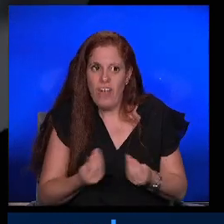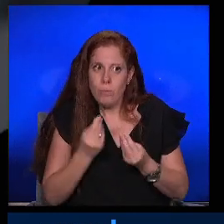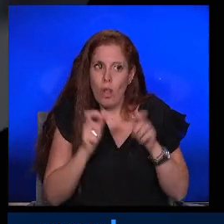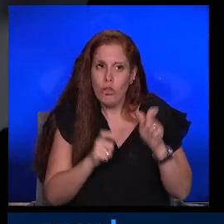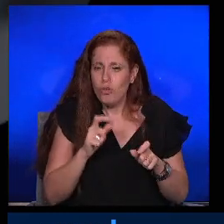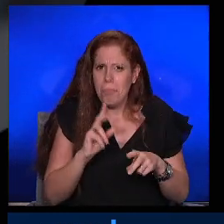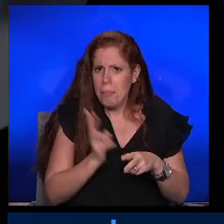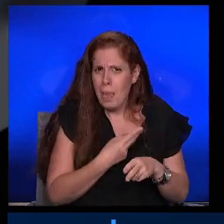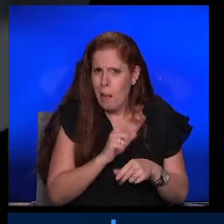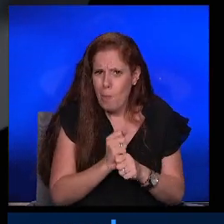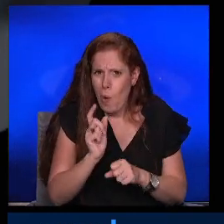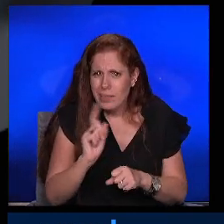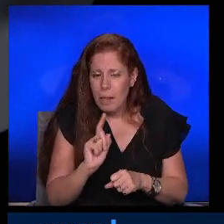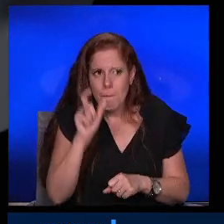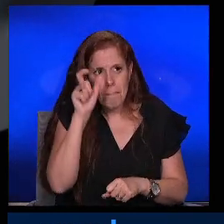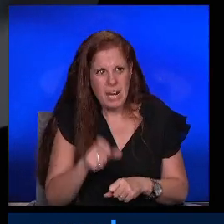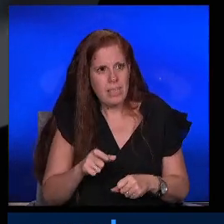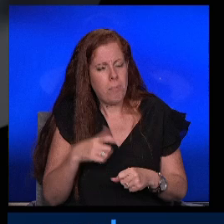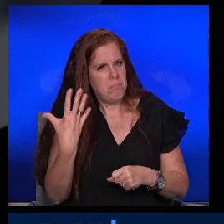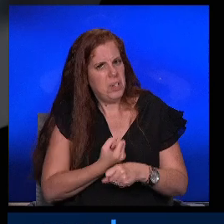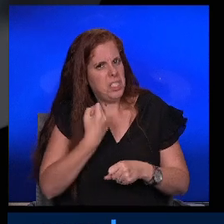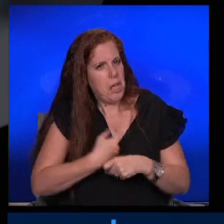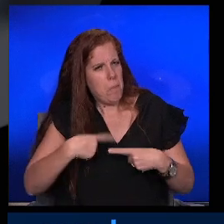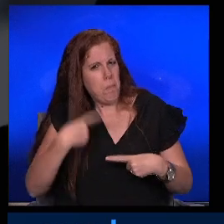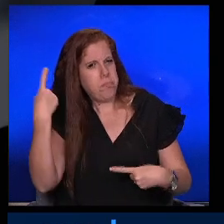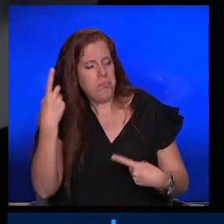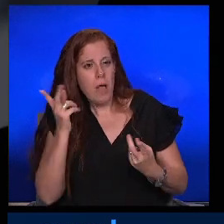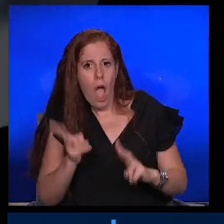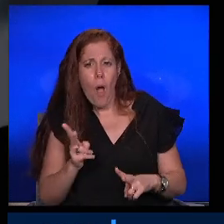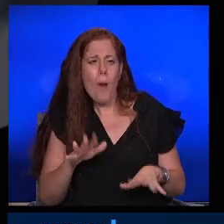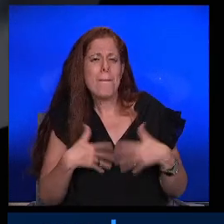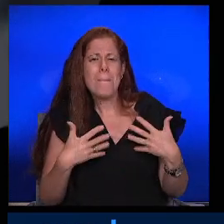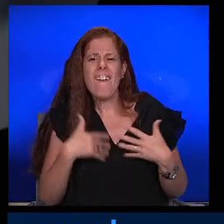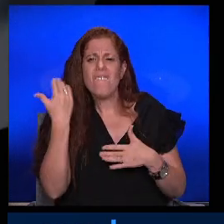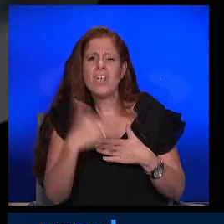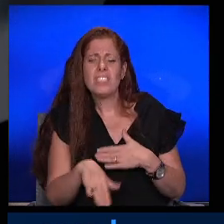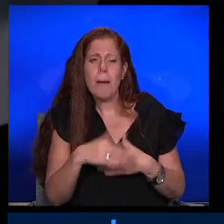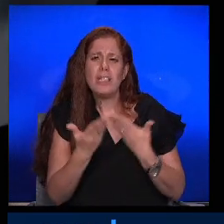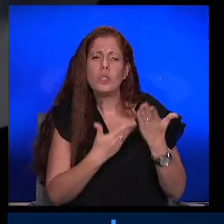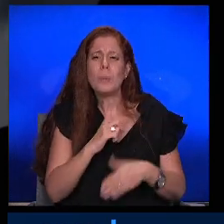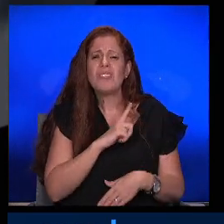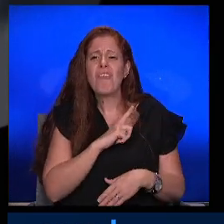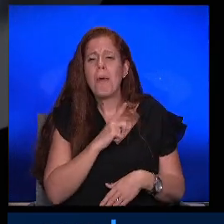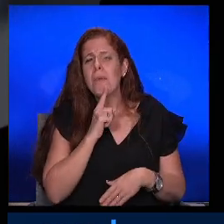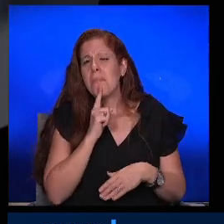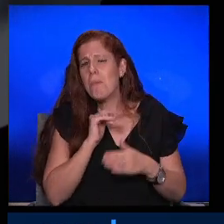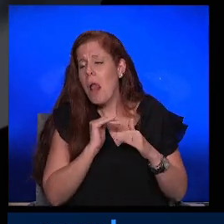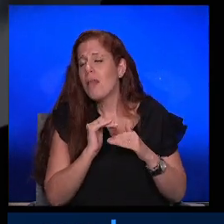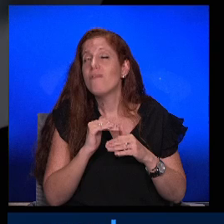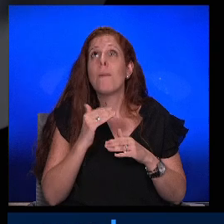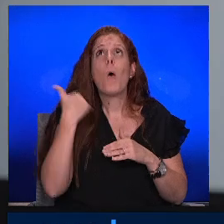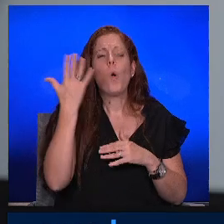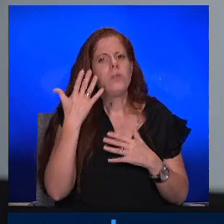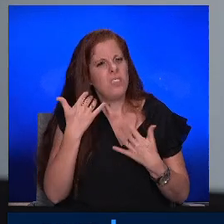לא הגיעו אליהם. בן אדם עם כאלה הישגים. היה יכול בכיף לסיים את השירות הצבאי המינימלי, ולפרוח בחוץ, אבל לא, הוא הלך